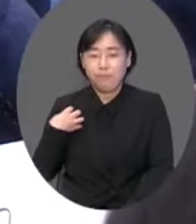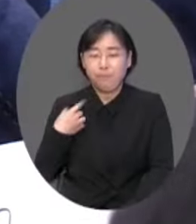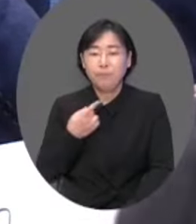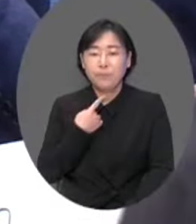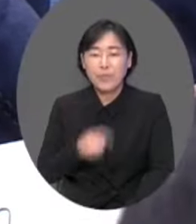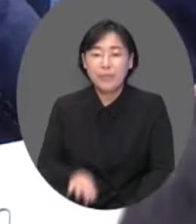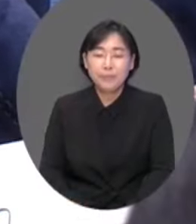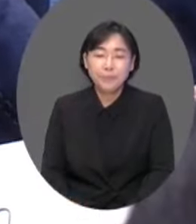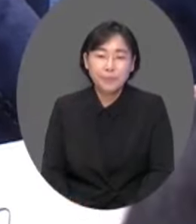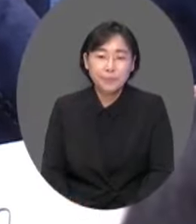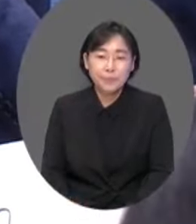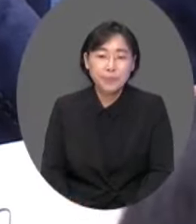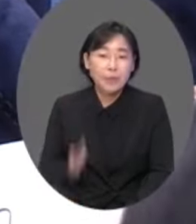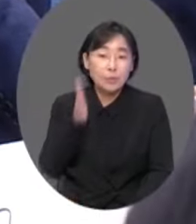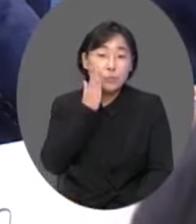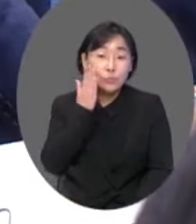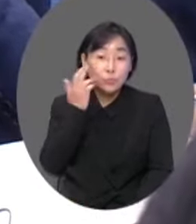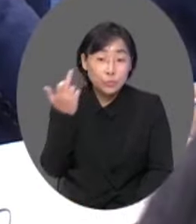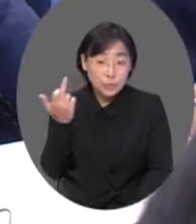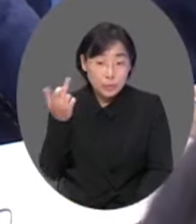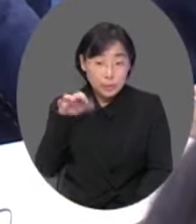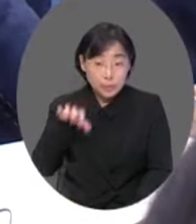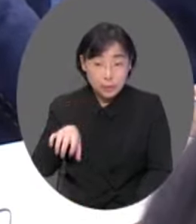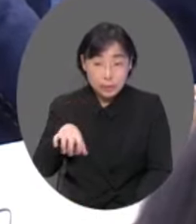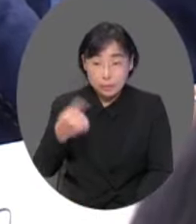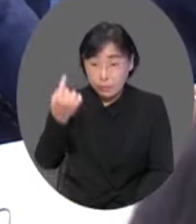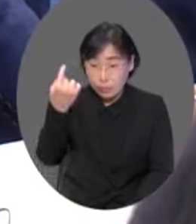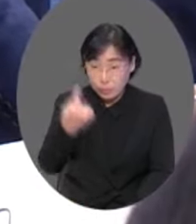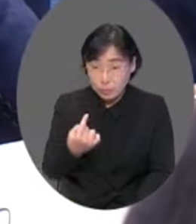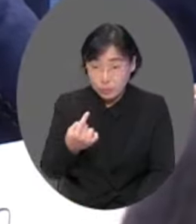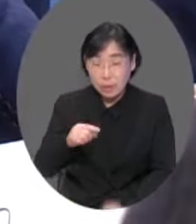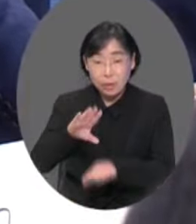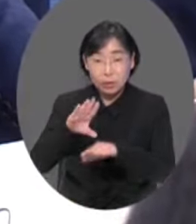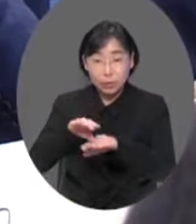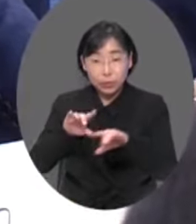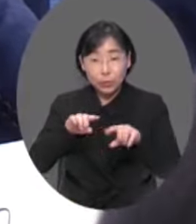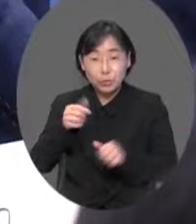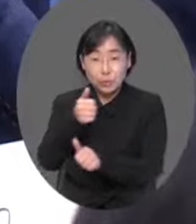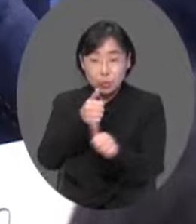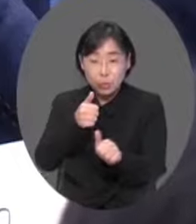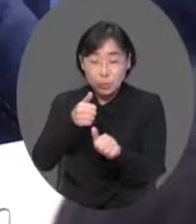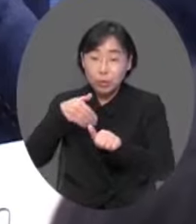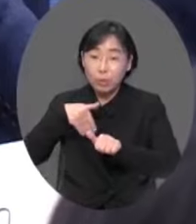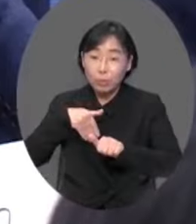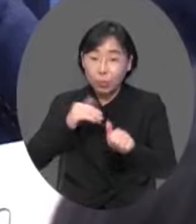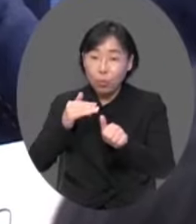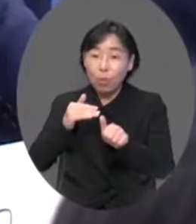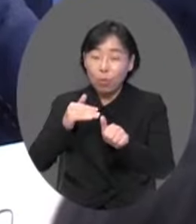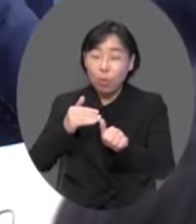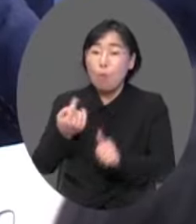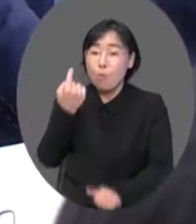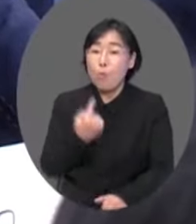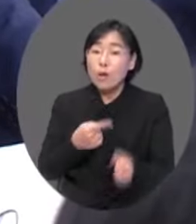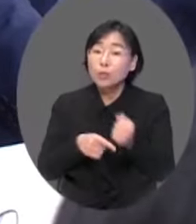울산지검에서 파견 오셨는데 울산지검에서까지 방통위로 파견 올 만한 뭐 특별한 이유가 있었습니까?